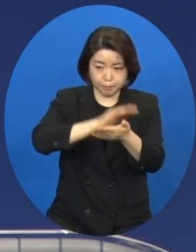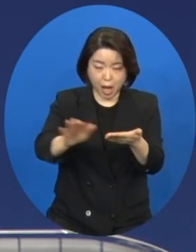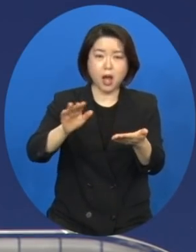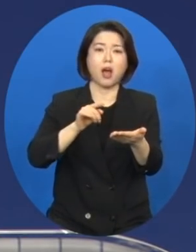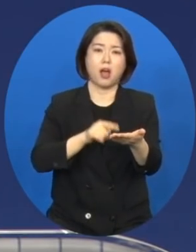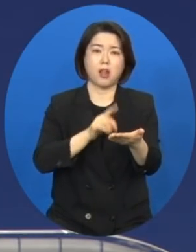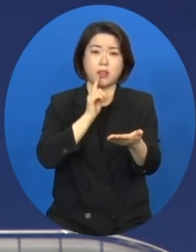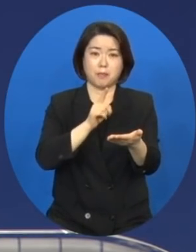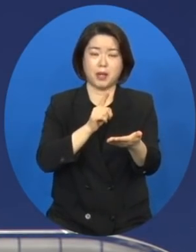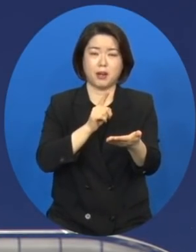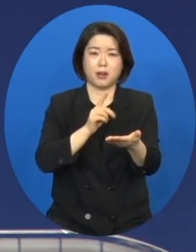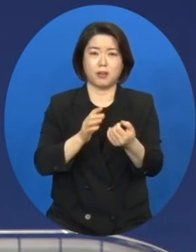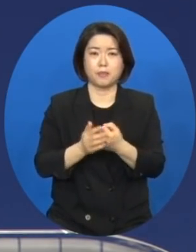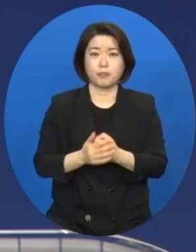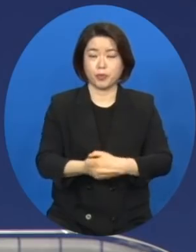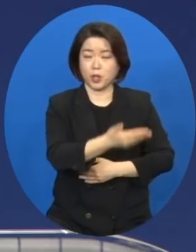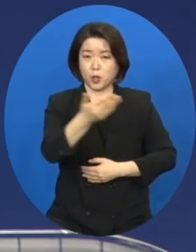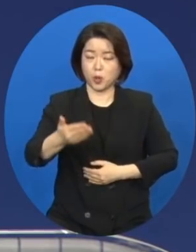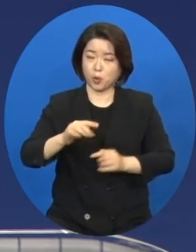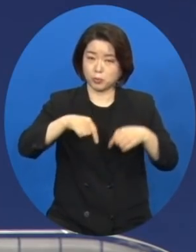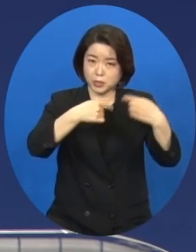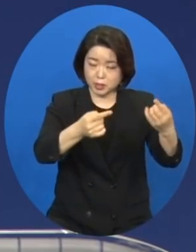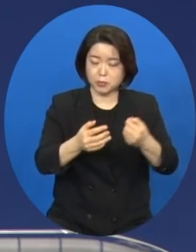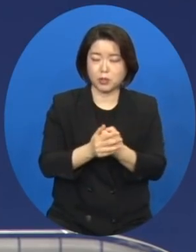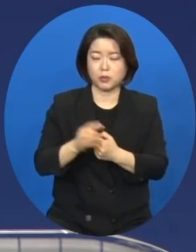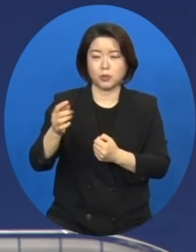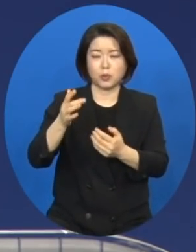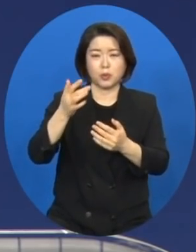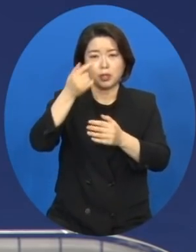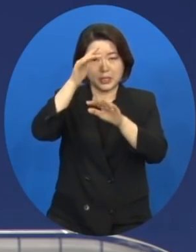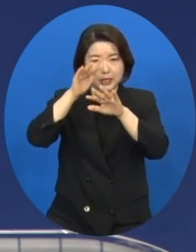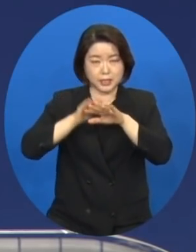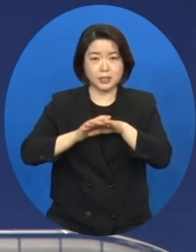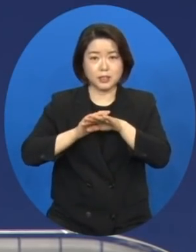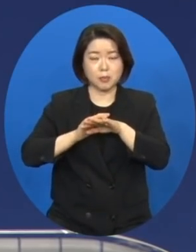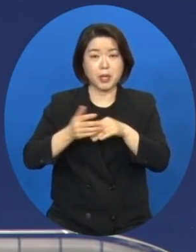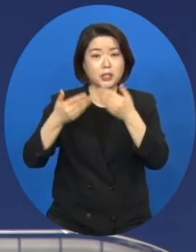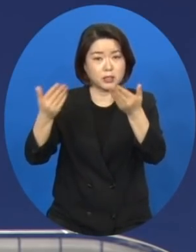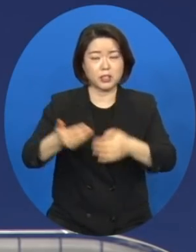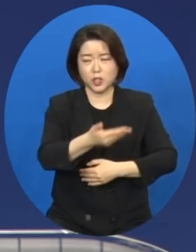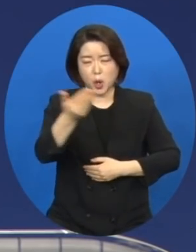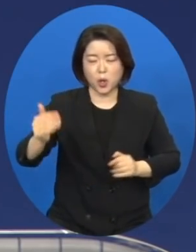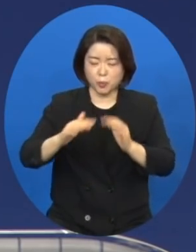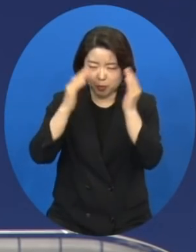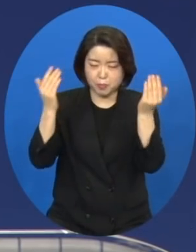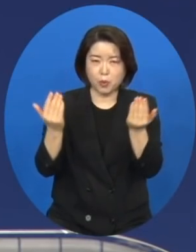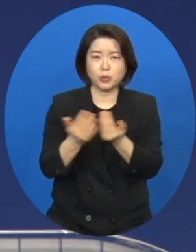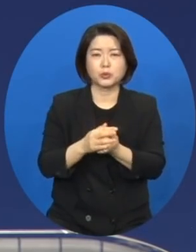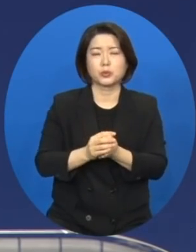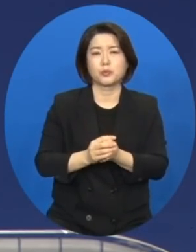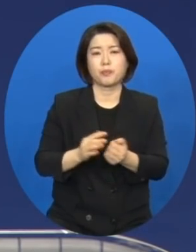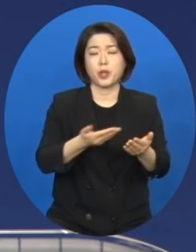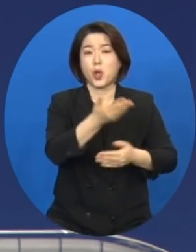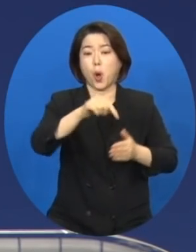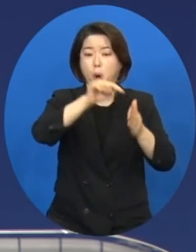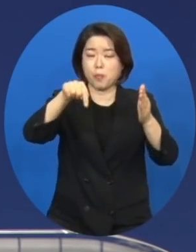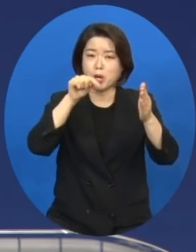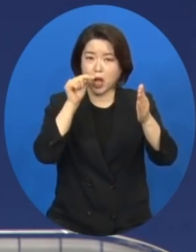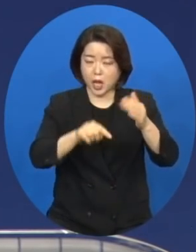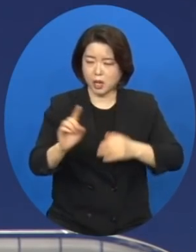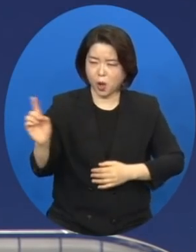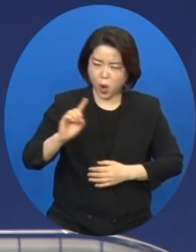것입니다. 여러분, 오늘 예배에 오신 분들, 또 온라인 오신 분들, 여러분들 안에 주님 때문에 정말 어떤